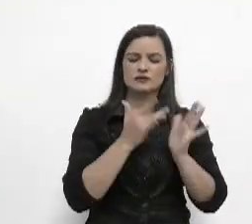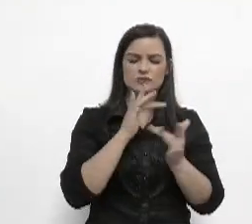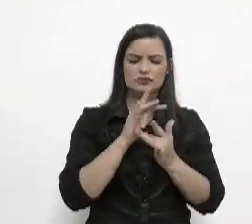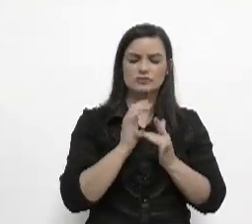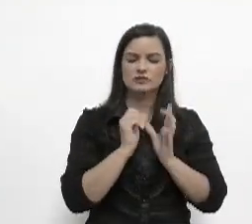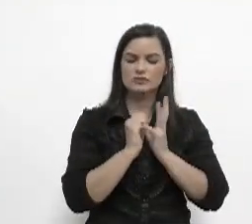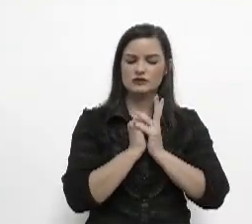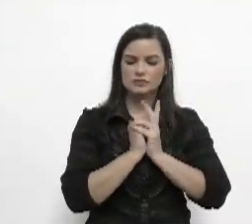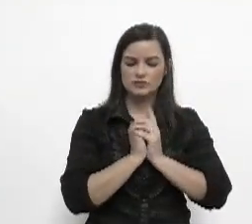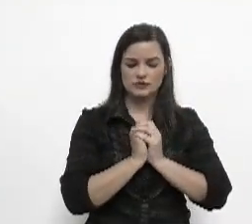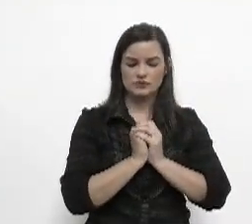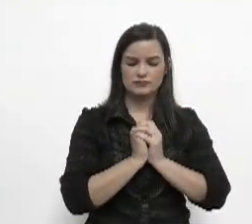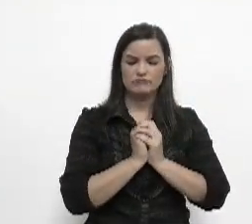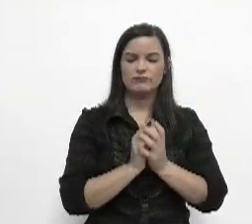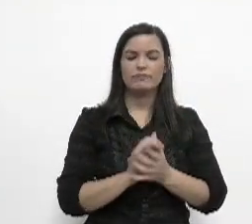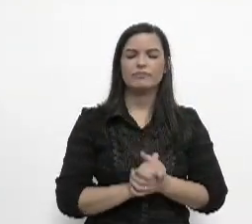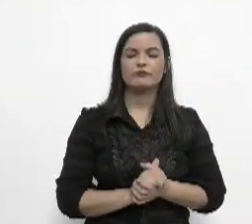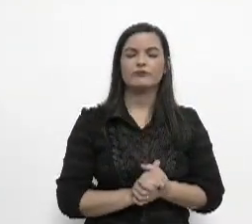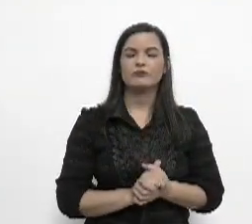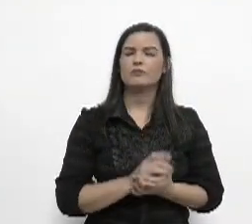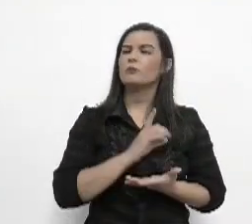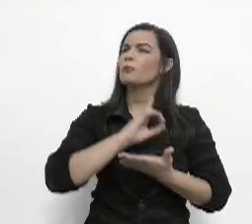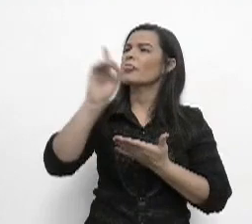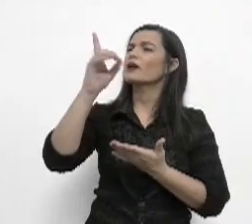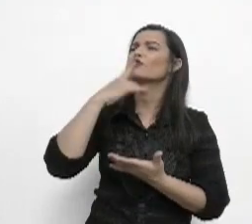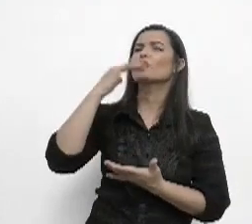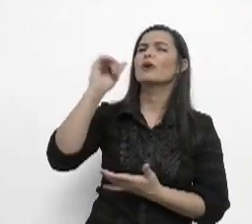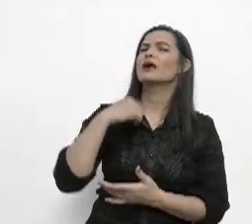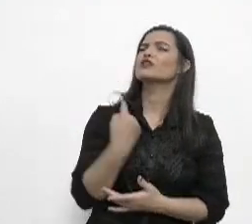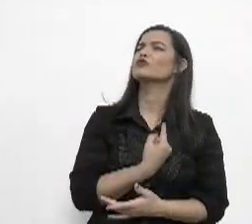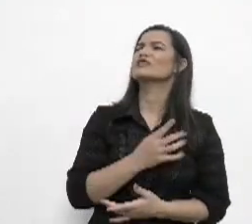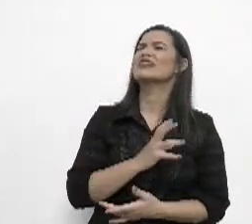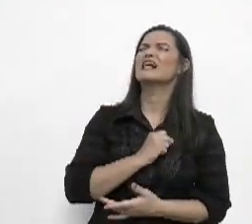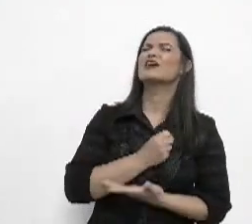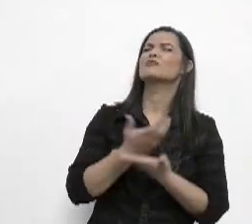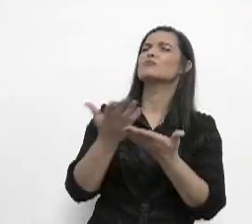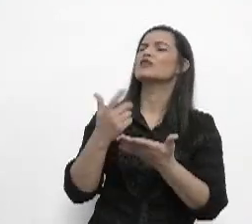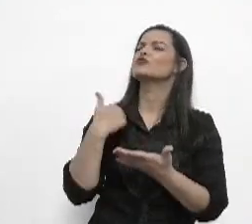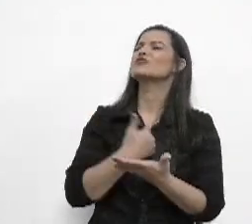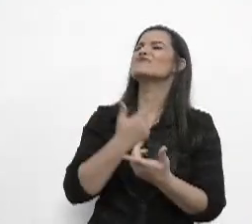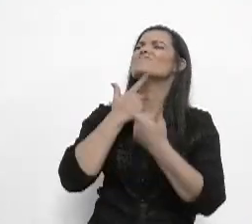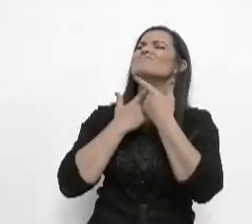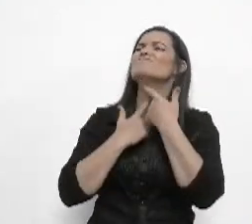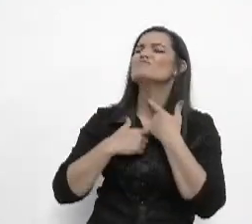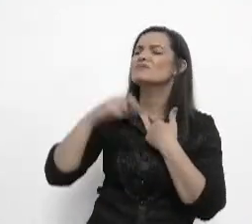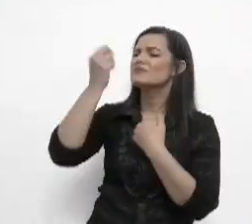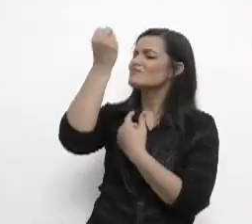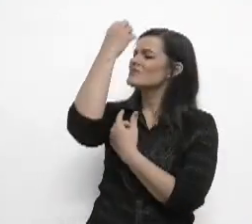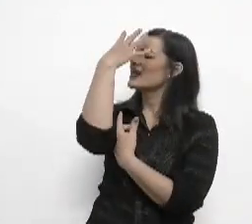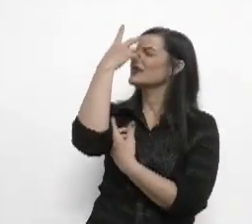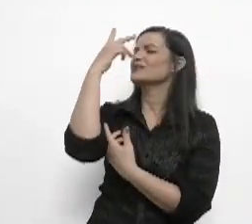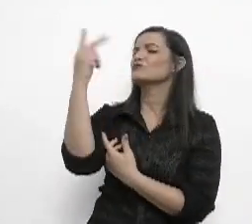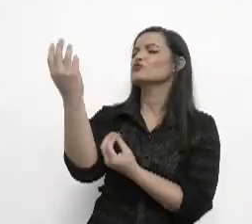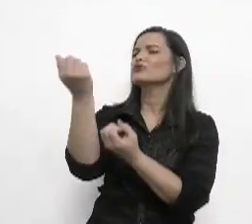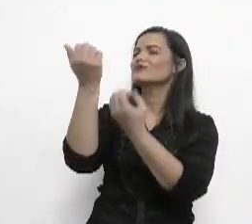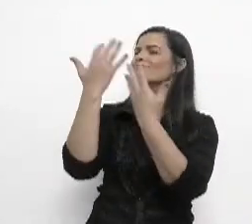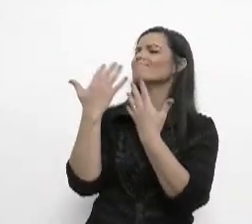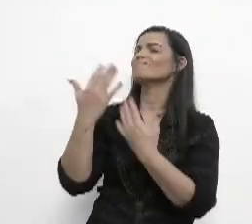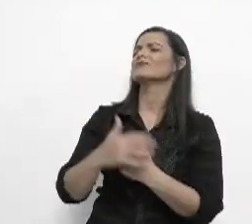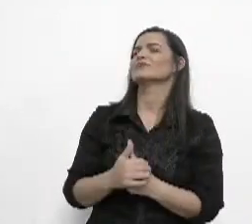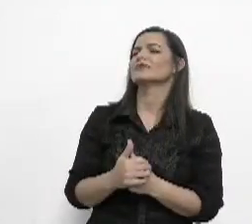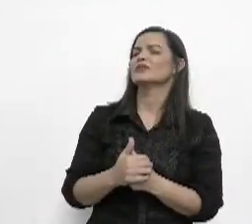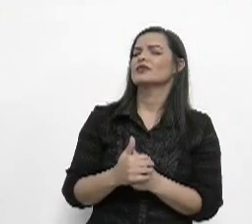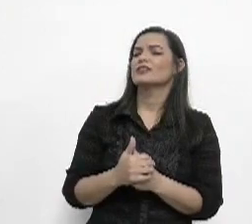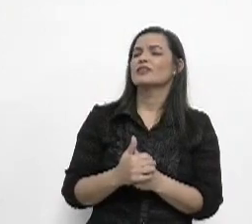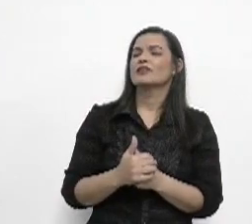하나님 아버지, 우리가 은혜를 사모합니다. Deus amado Pai, nós temos um anseio pela Sua graça. 이 시간 살아계신 하나님이 우리 가운데 역사해 Que 주옵소서.